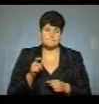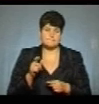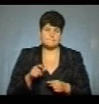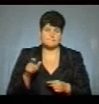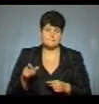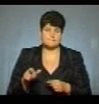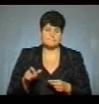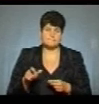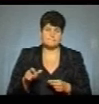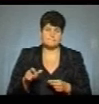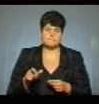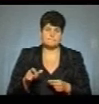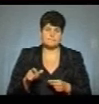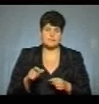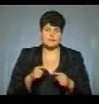працівниками козацького